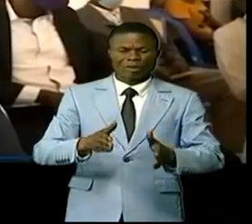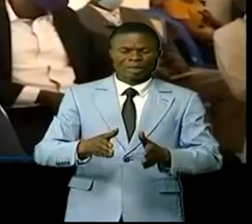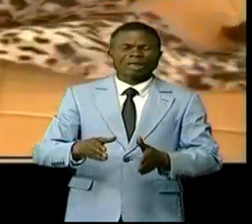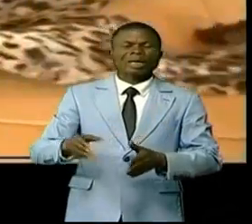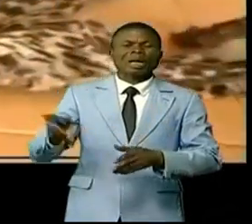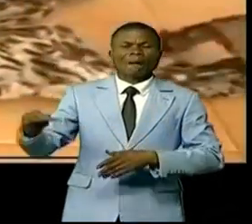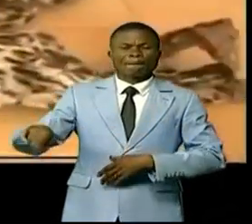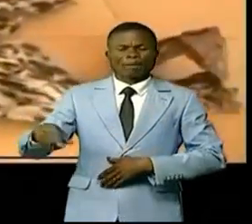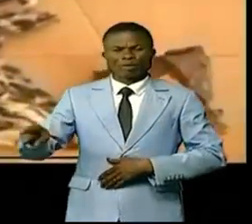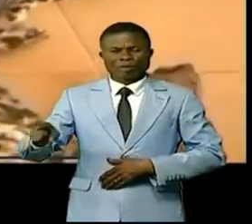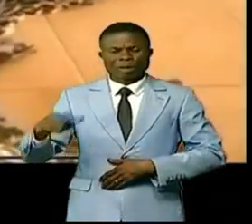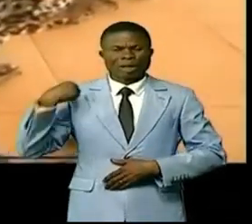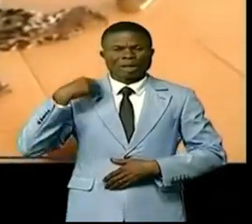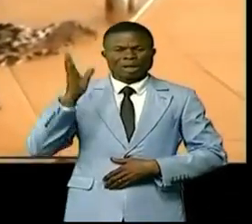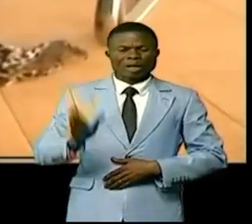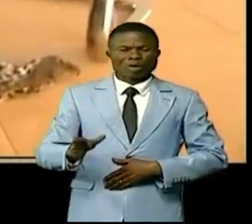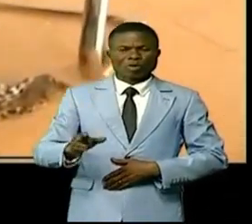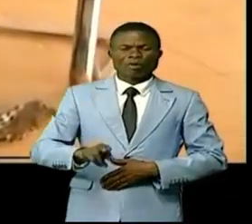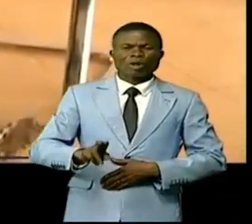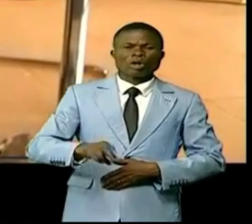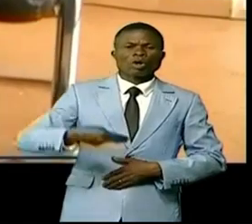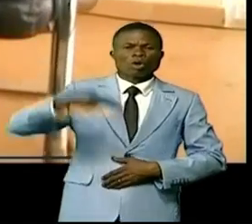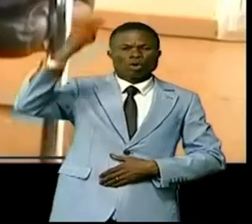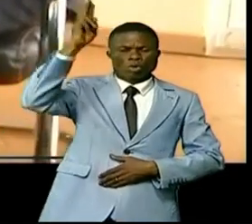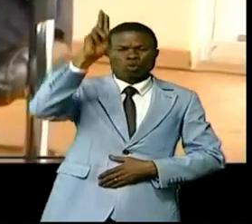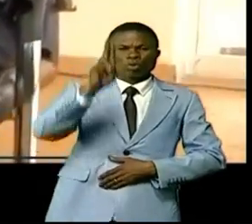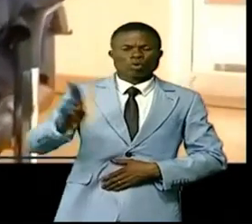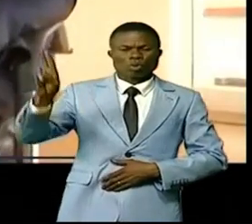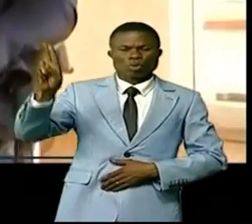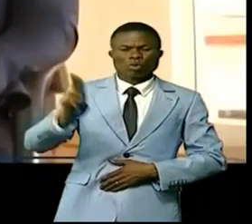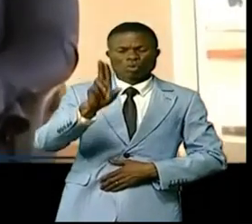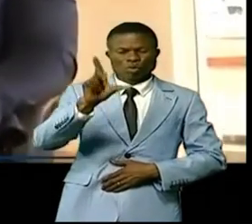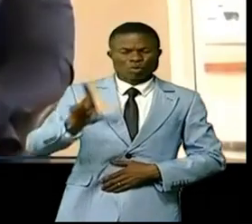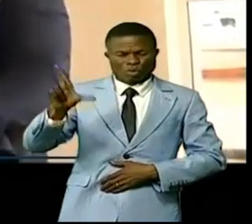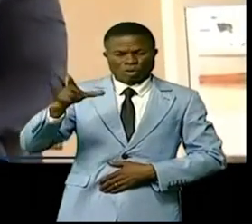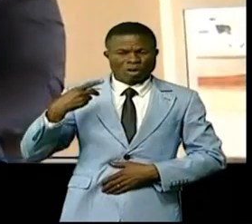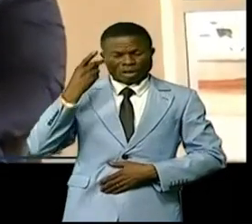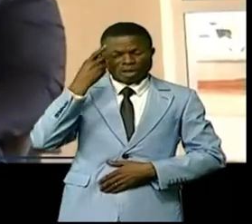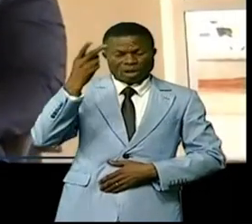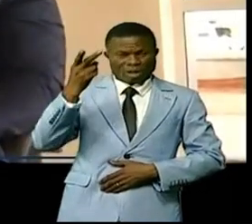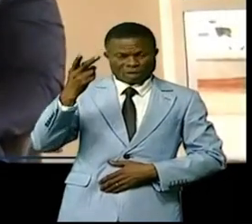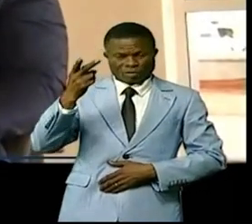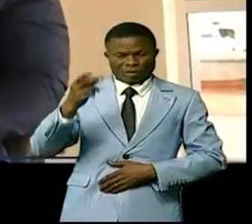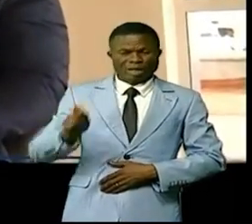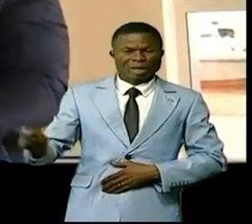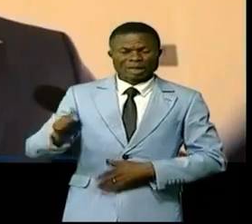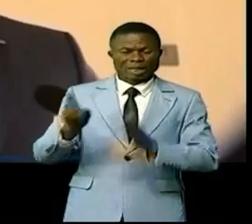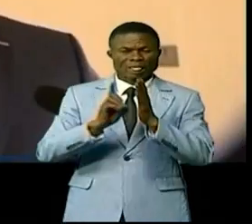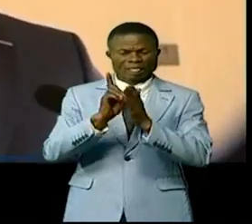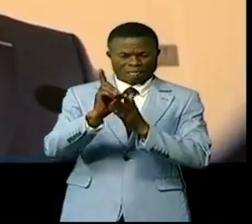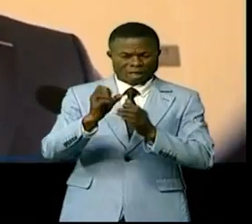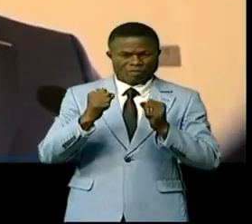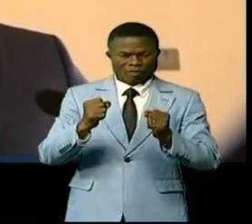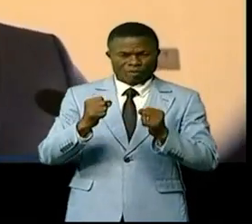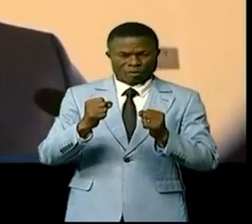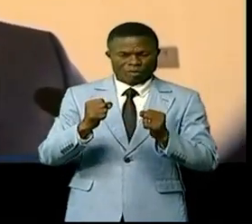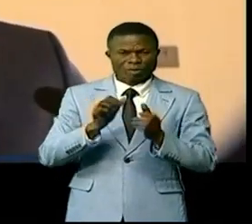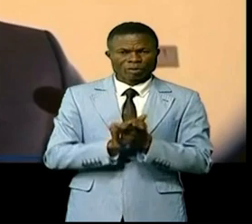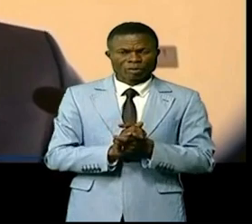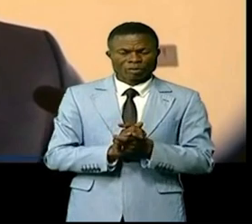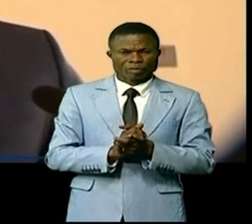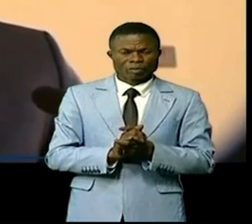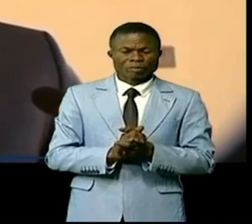entité, le gouverneur du Haut-Ouélé, Christophe Basséné-Nanga, décline sa vision de la territoriale de développement. Je rends